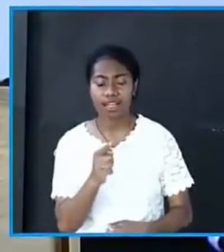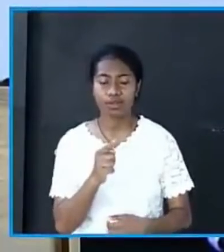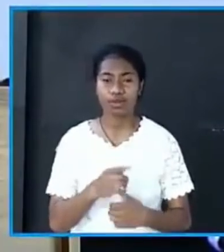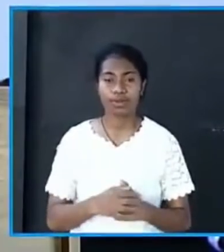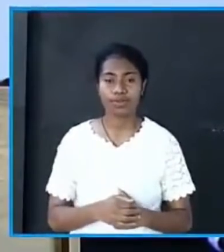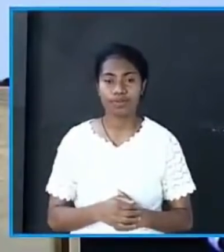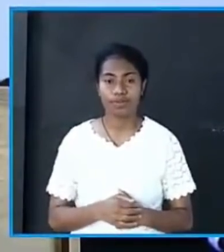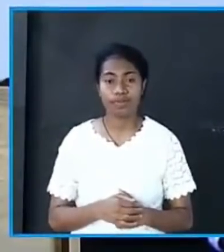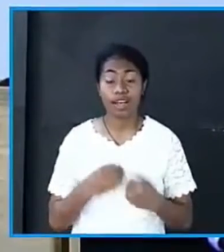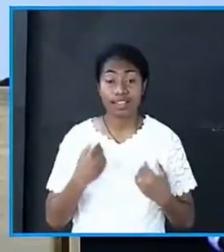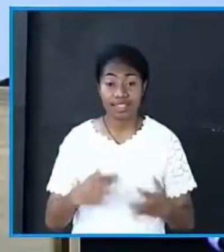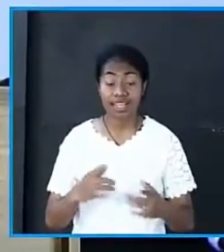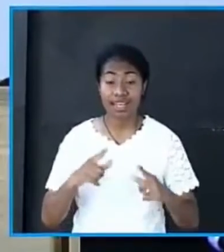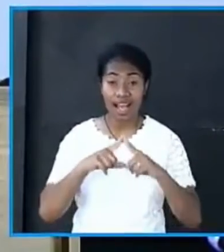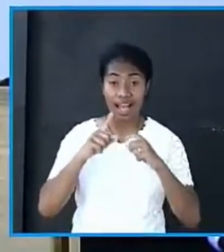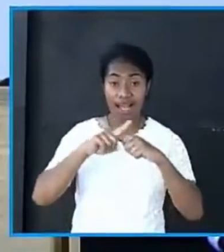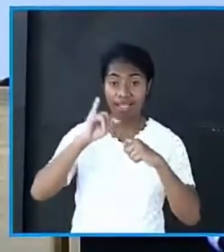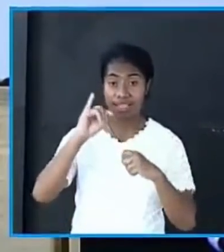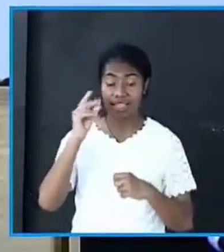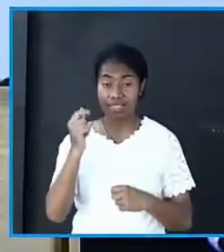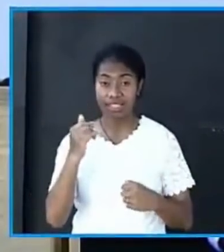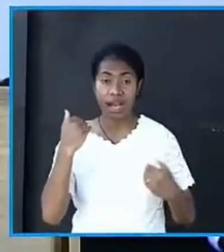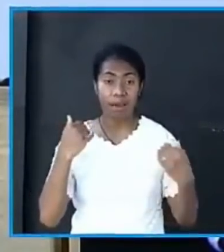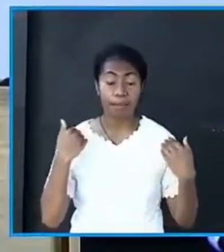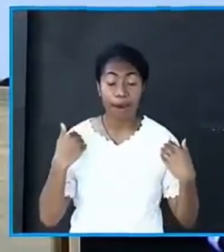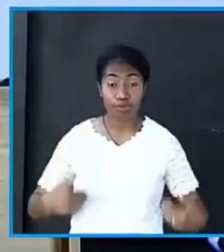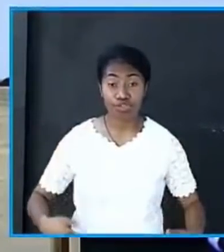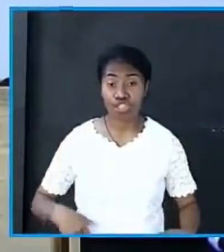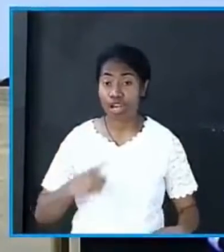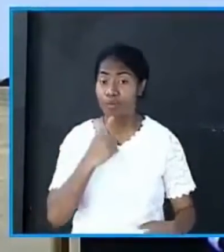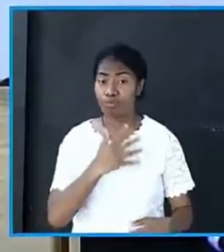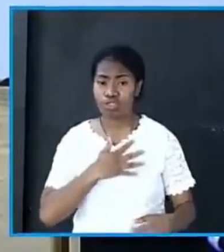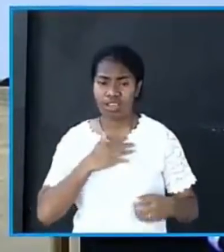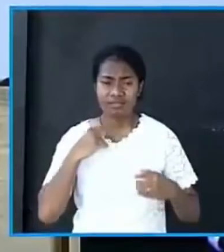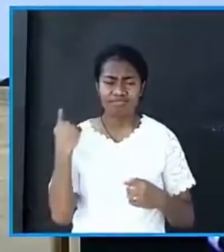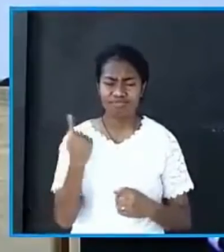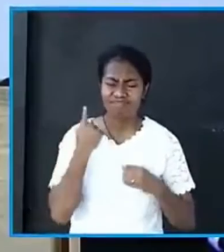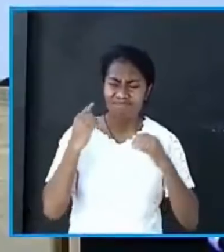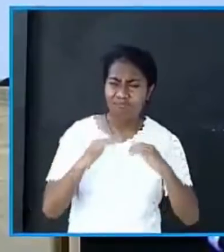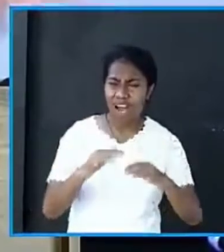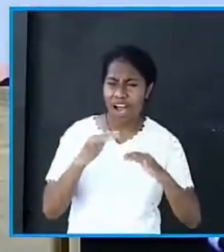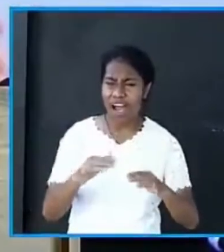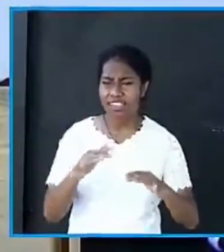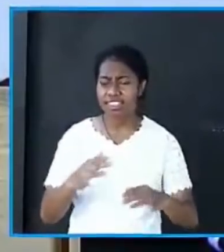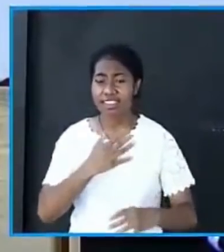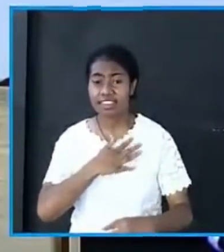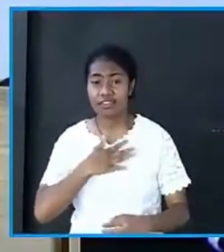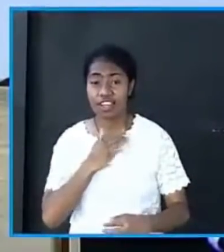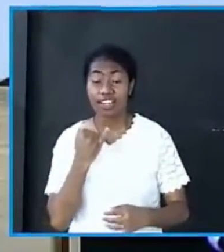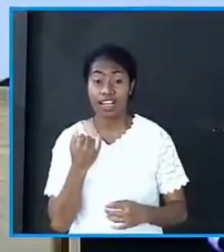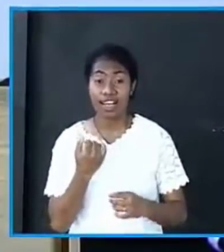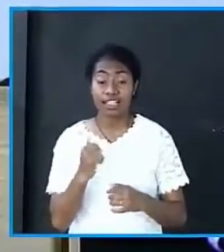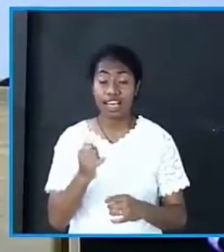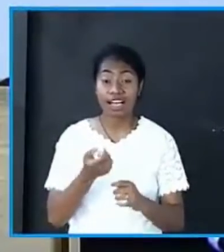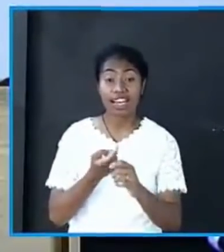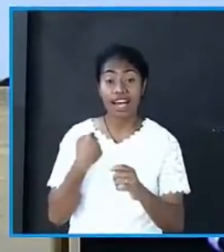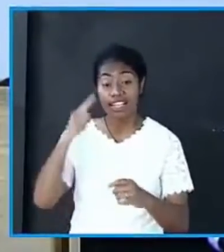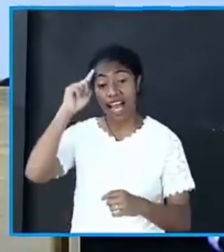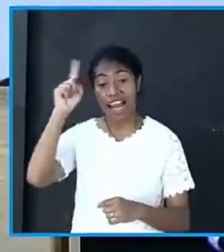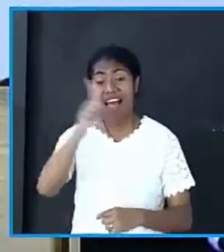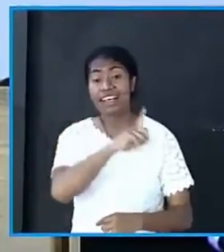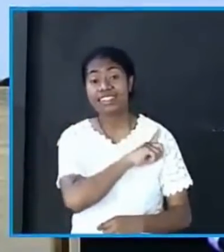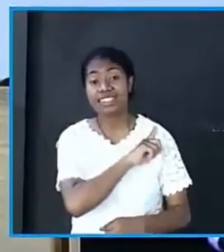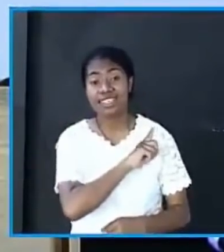kita sehingga akhirnya manusia punya sejumlah sifat yang sebenarnya sumbernya dari Allah sendiri